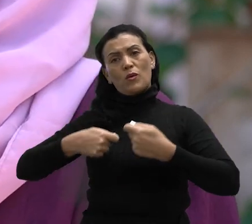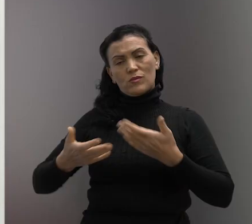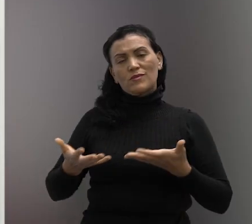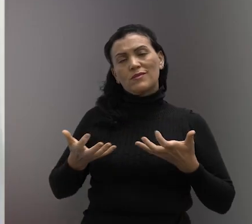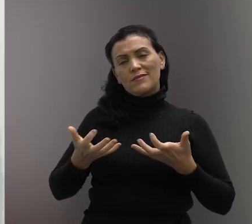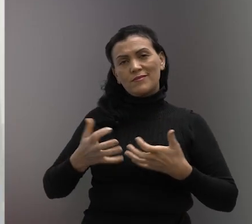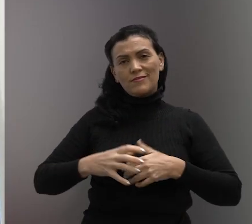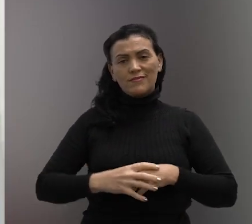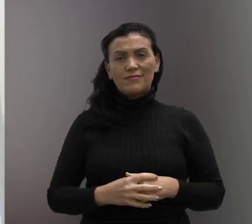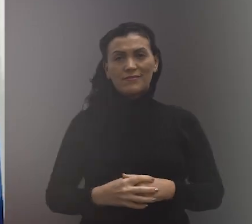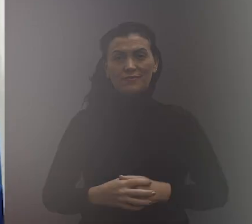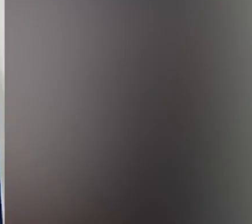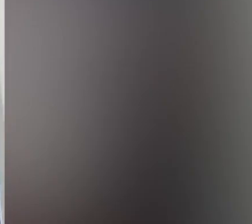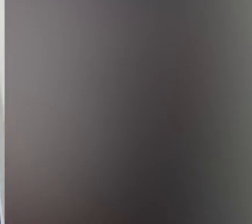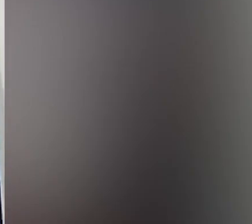طبعاً.